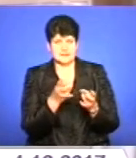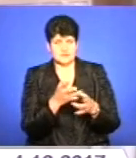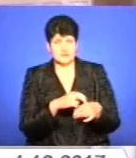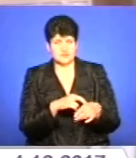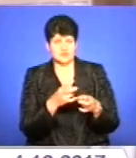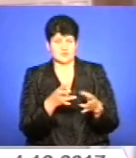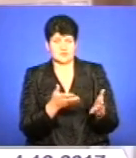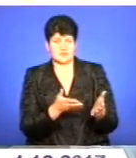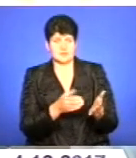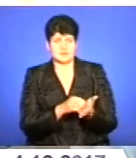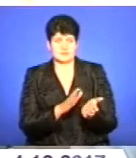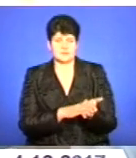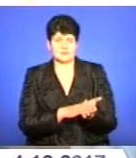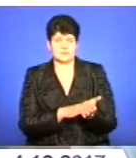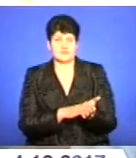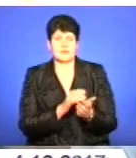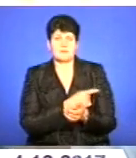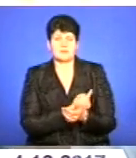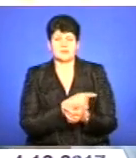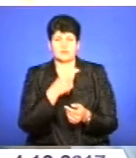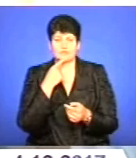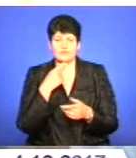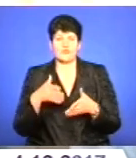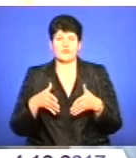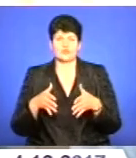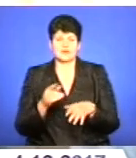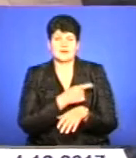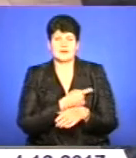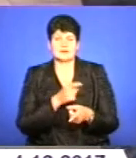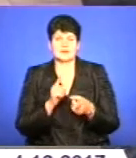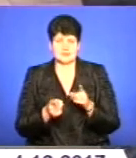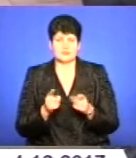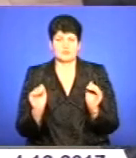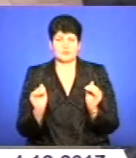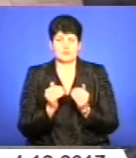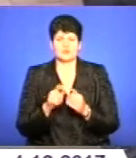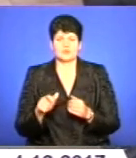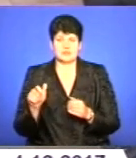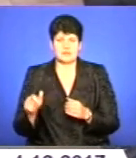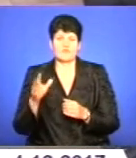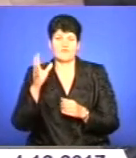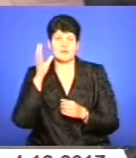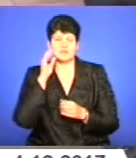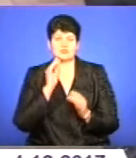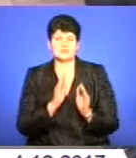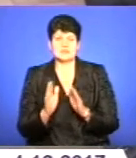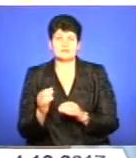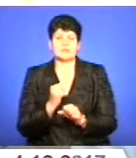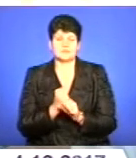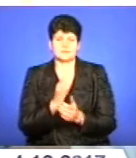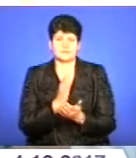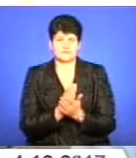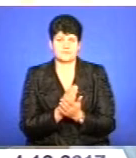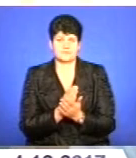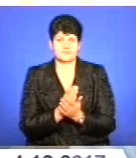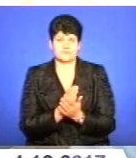ні. Відповідно, записує. Медики кажуть, у коридорах лікарні й справді поменшало людей. Відтак вважають, система працює.